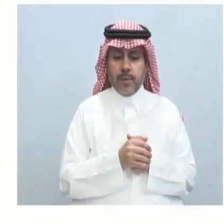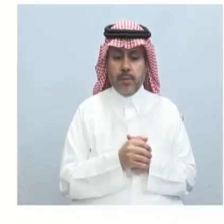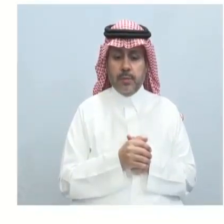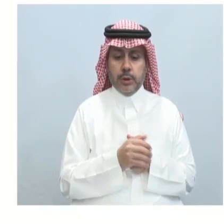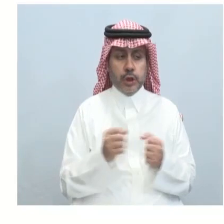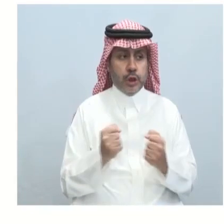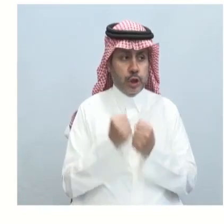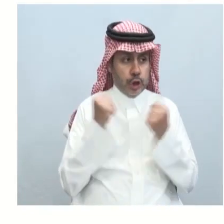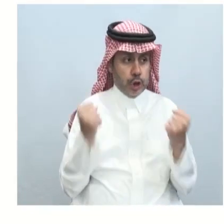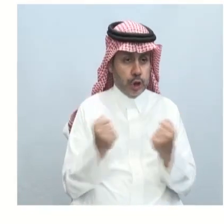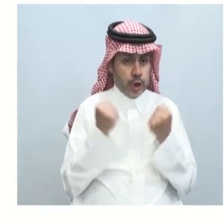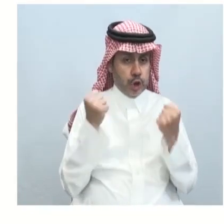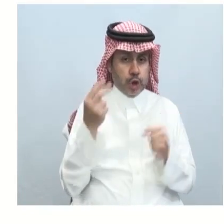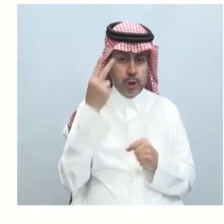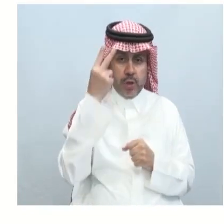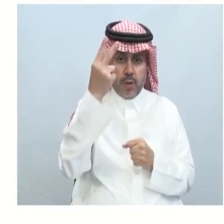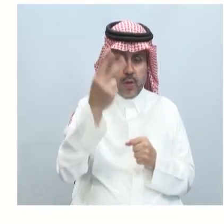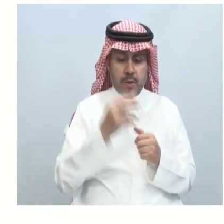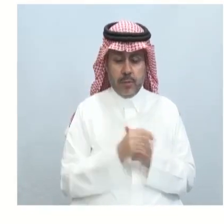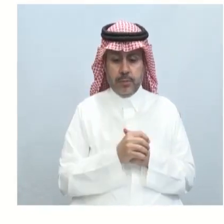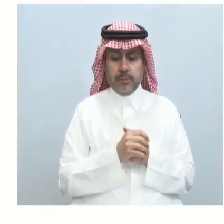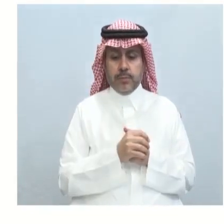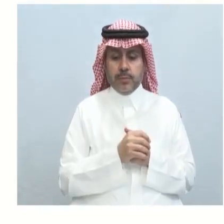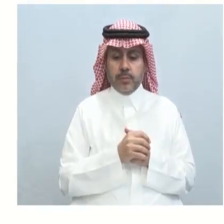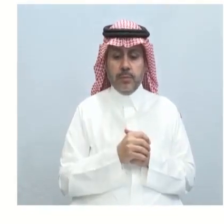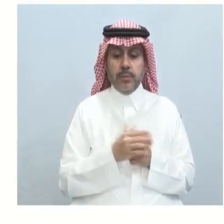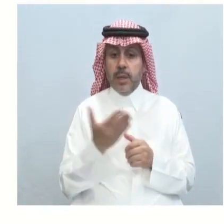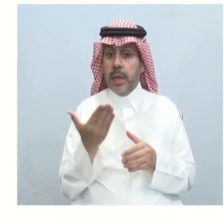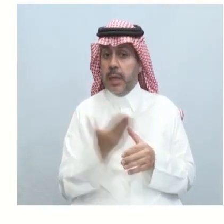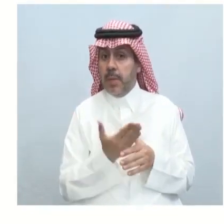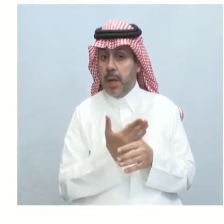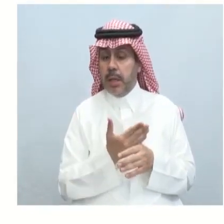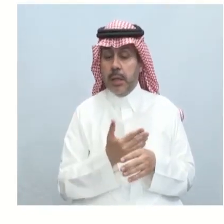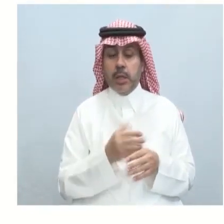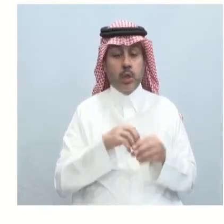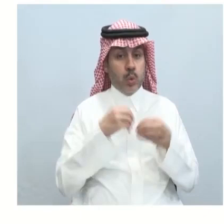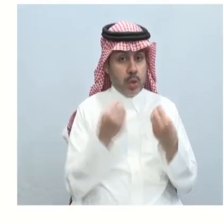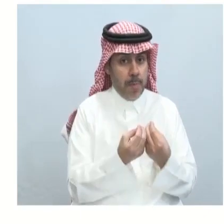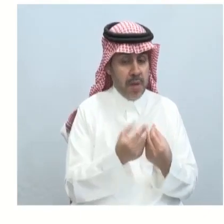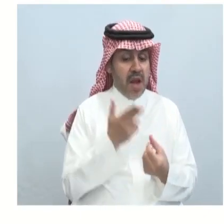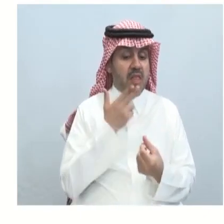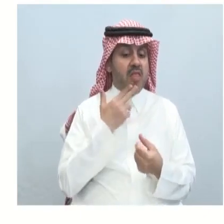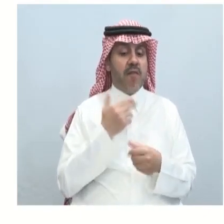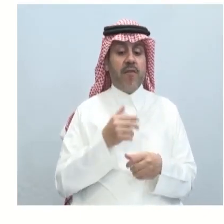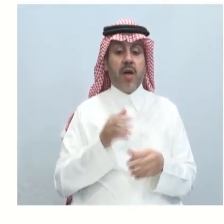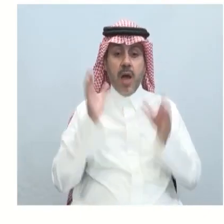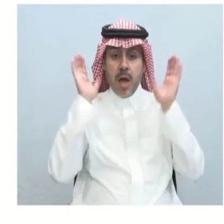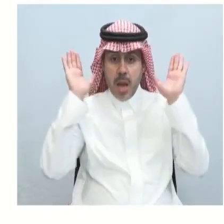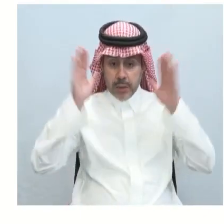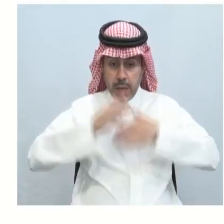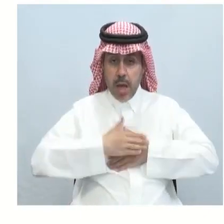نت الان الى هذا الى هذا النشاط الثاني لما تستحب النظافه عند اداء